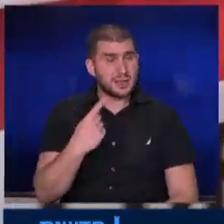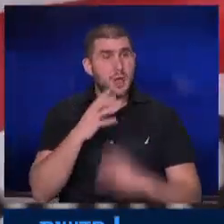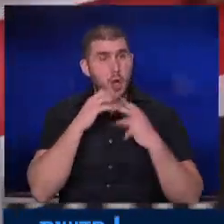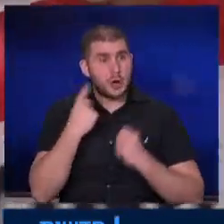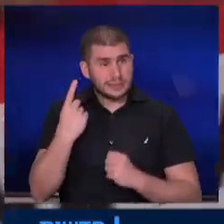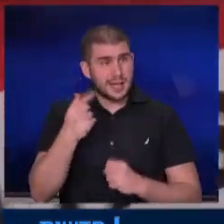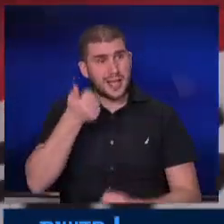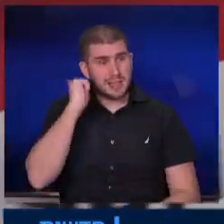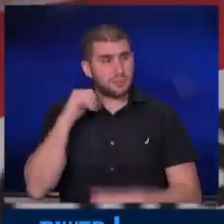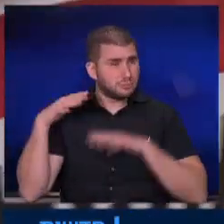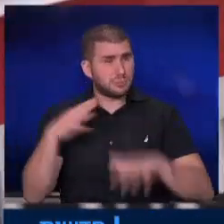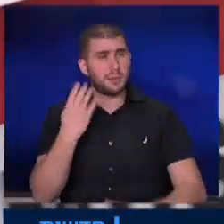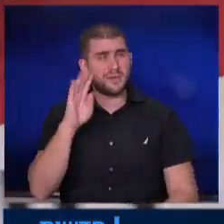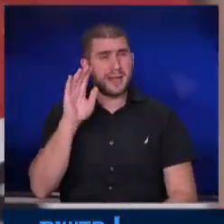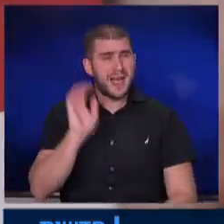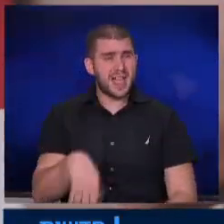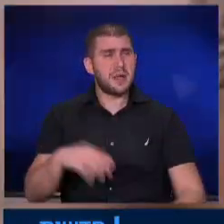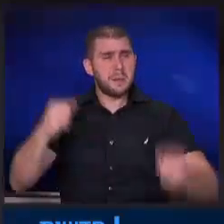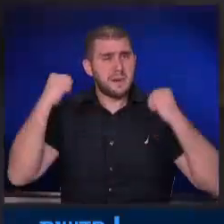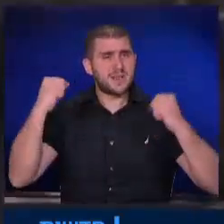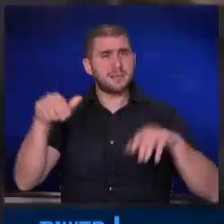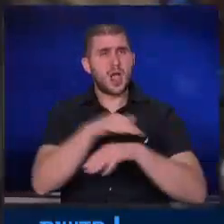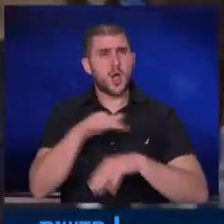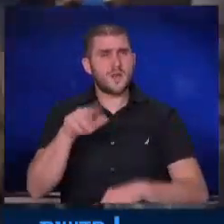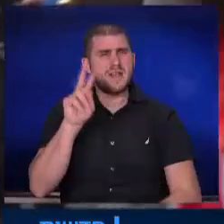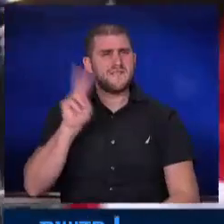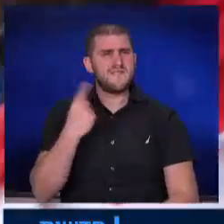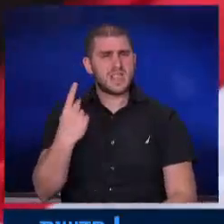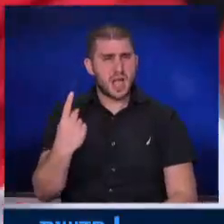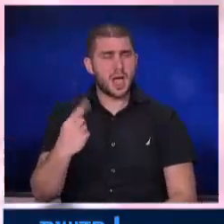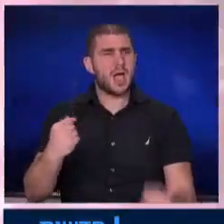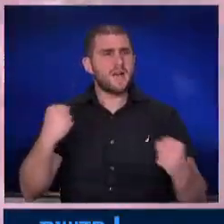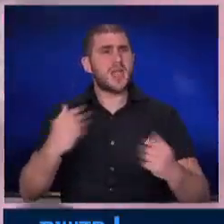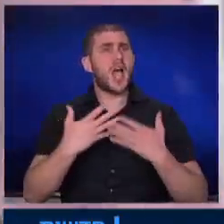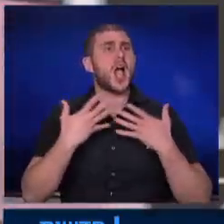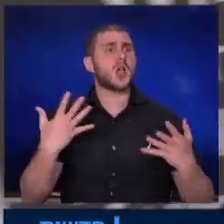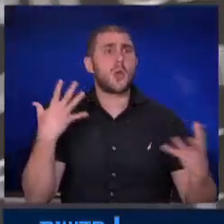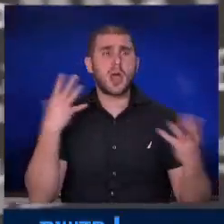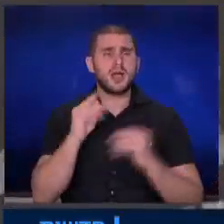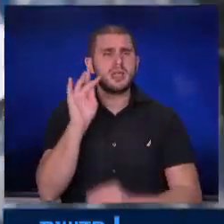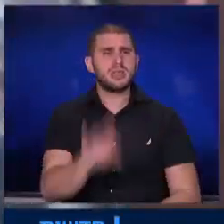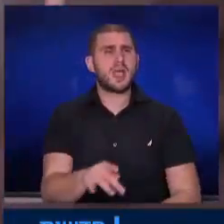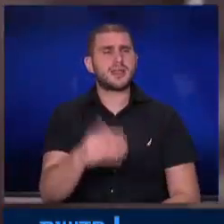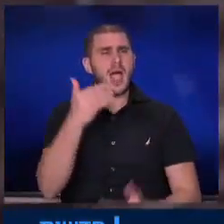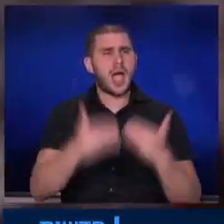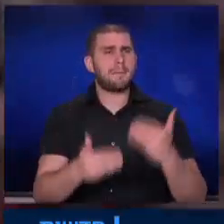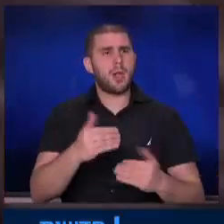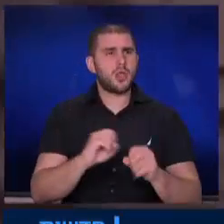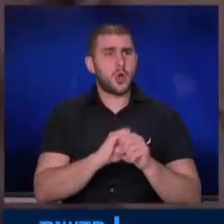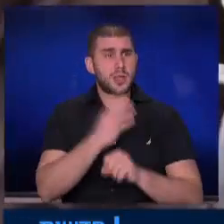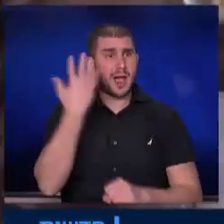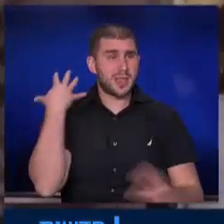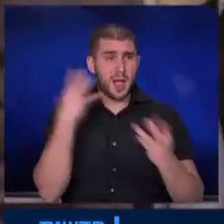יצאו אתמול 44,000 מפגינים לרחובות וינה, בהפגנה הגדולה ביותר נגד הגבלות הקורונה